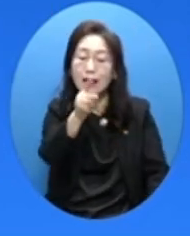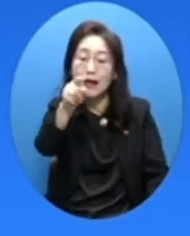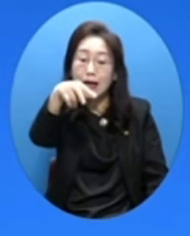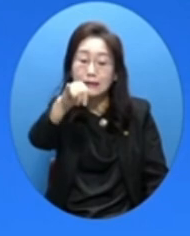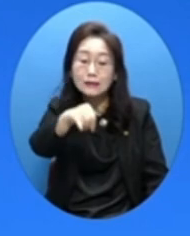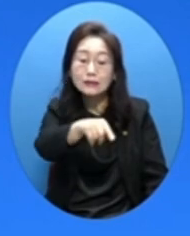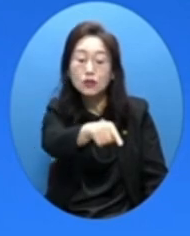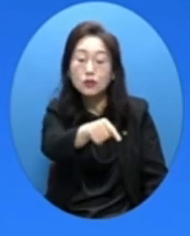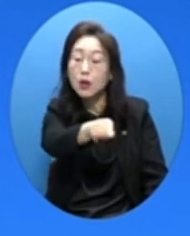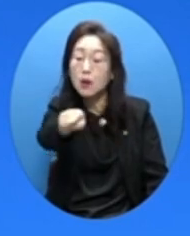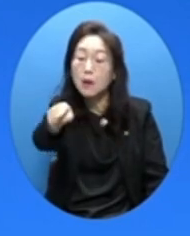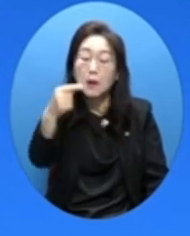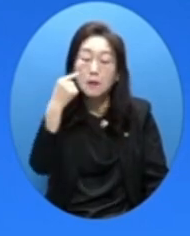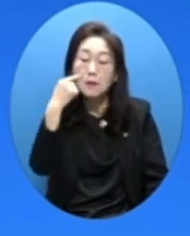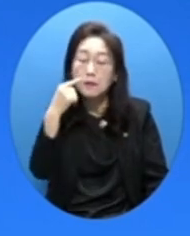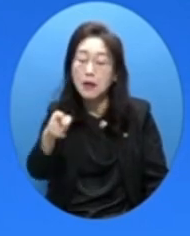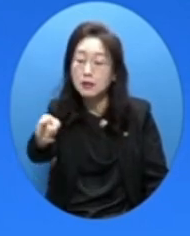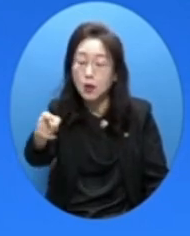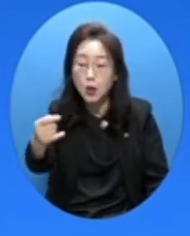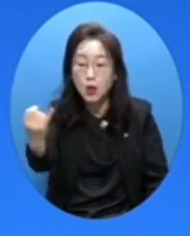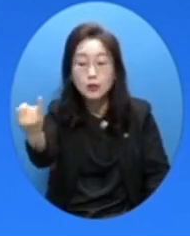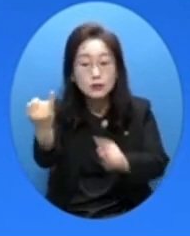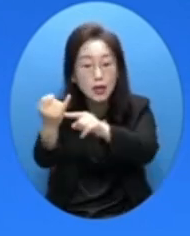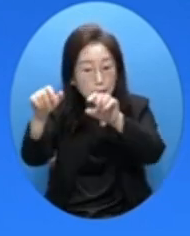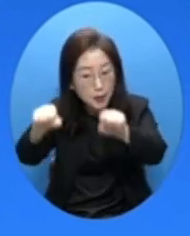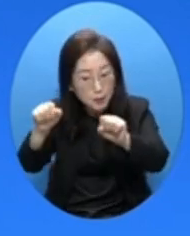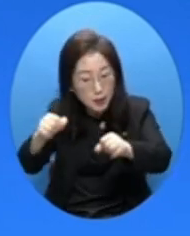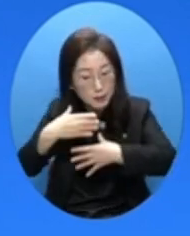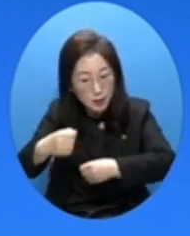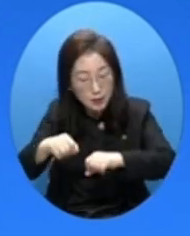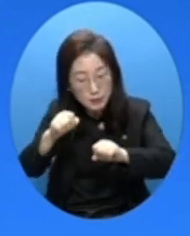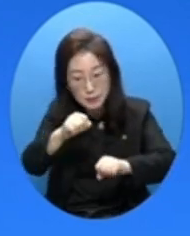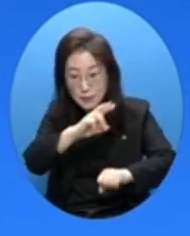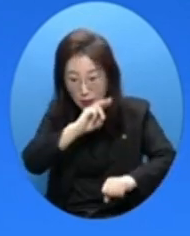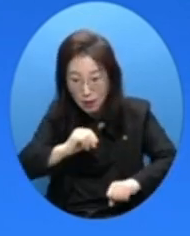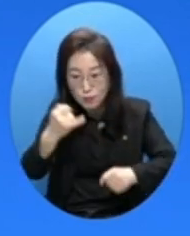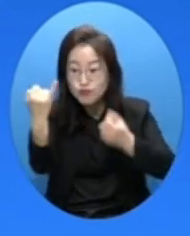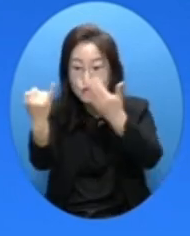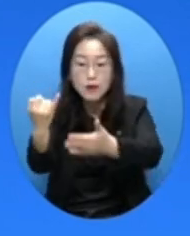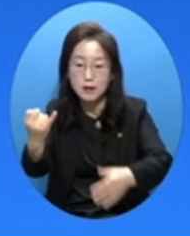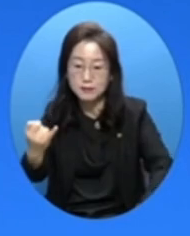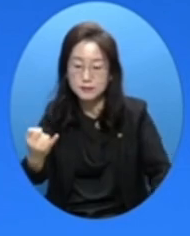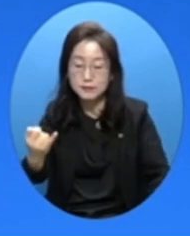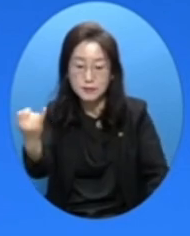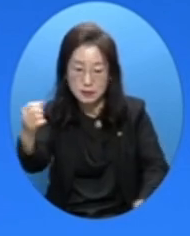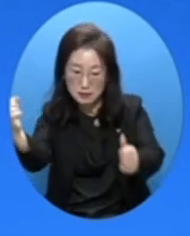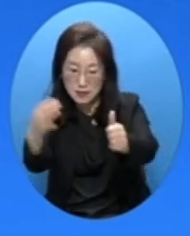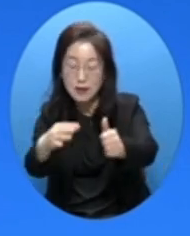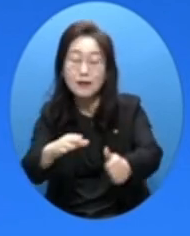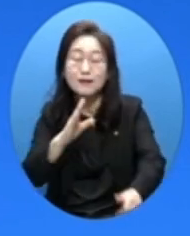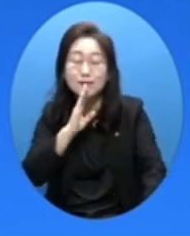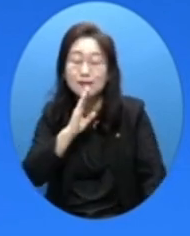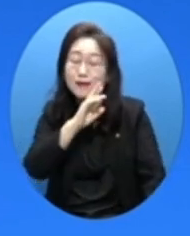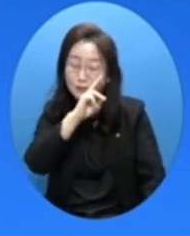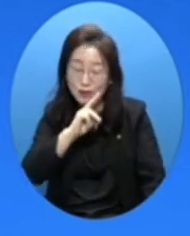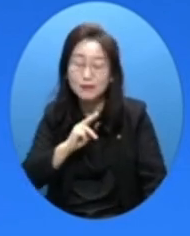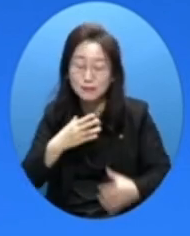뛰어가서 다 평안하냐고 물어봐라. 그때 네 평안합니다.